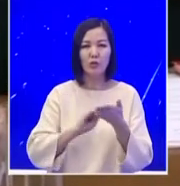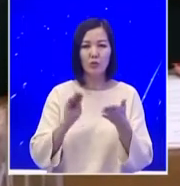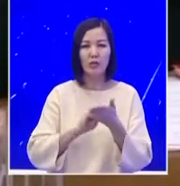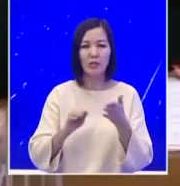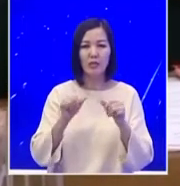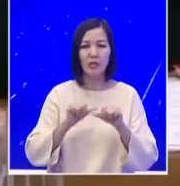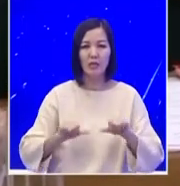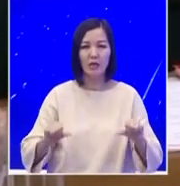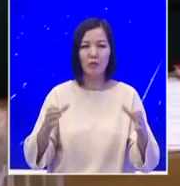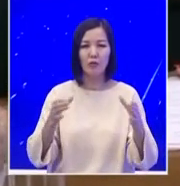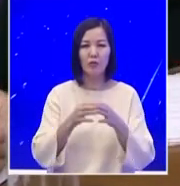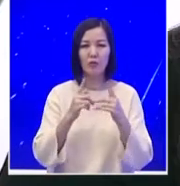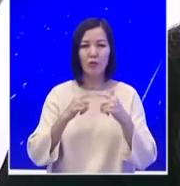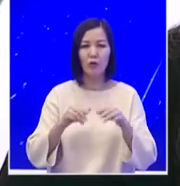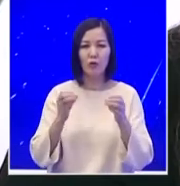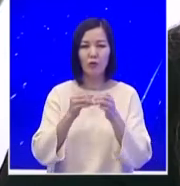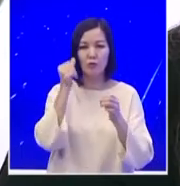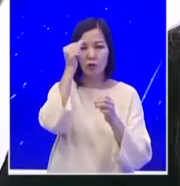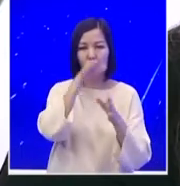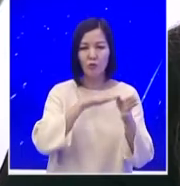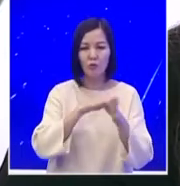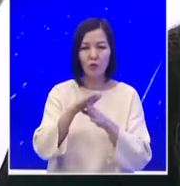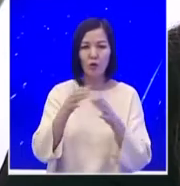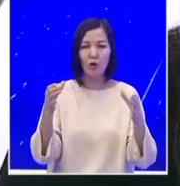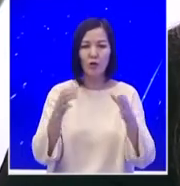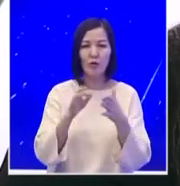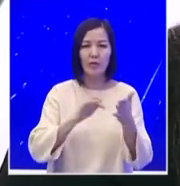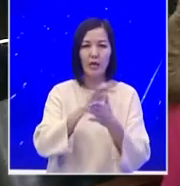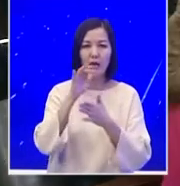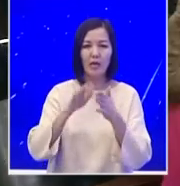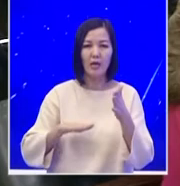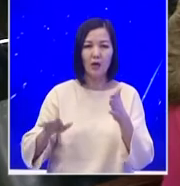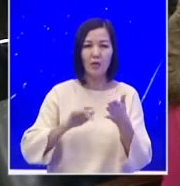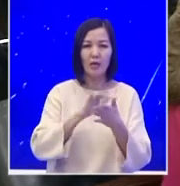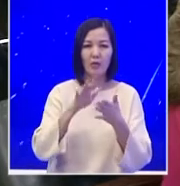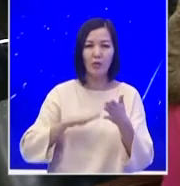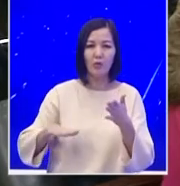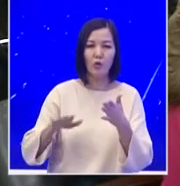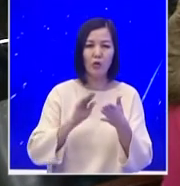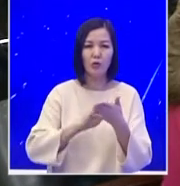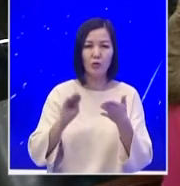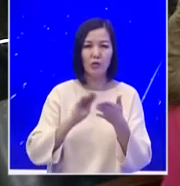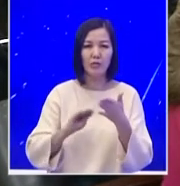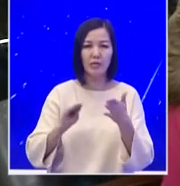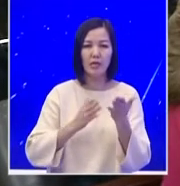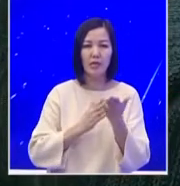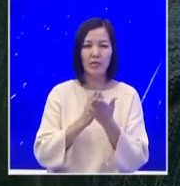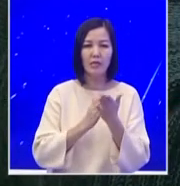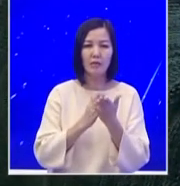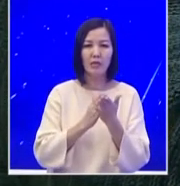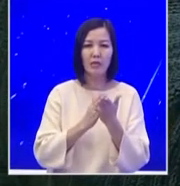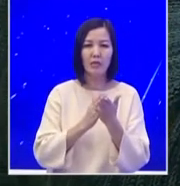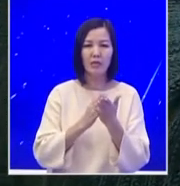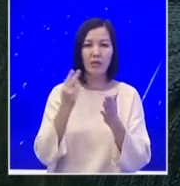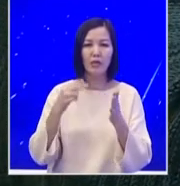мен сарапшылар клубының құрылғанына 10 жыл толады. Оның құрамына қалалық, аудандық және өңірлік бұқаралық ақпарат құралдарында